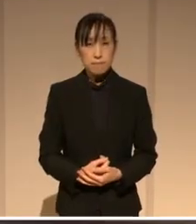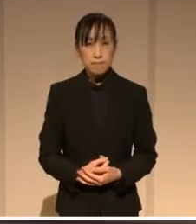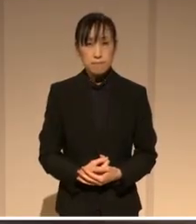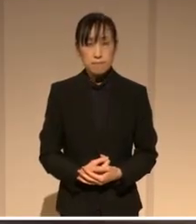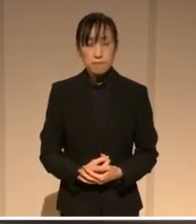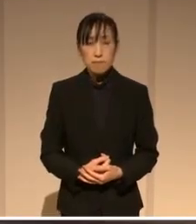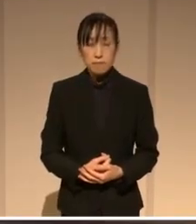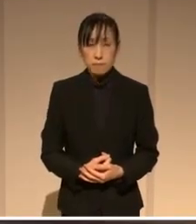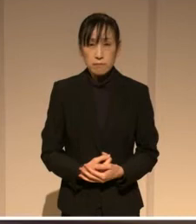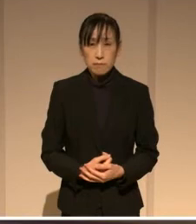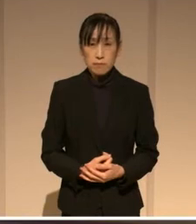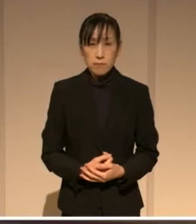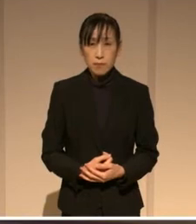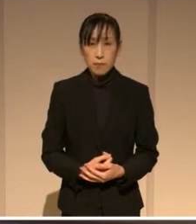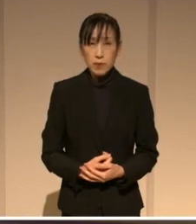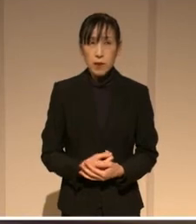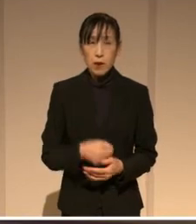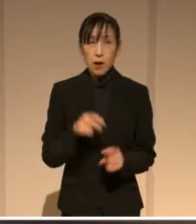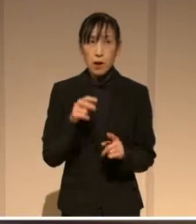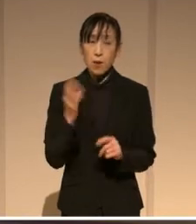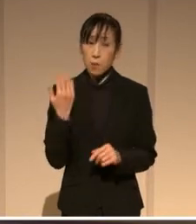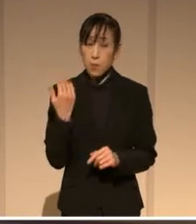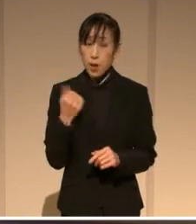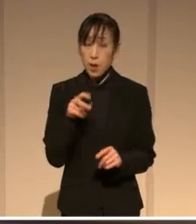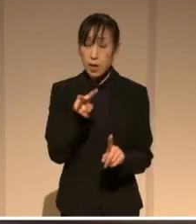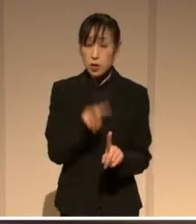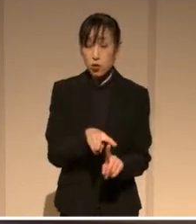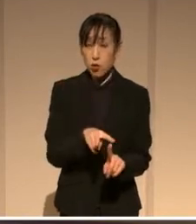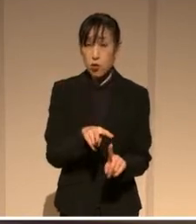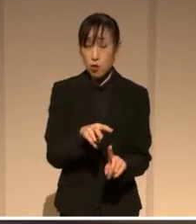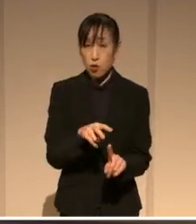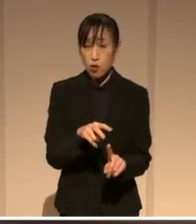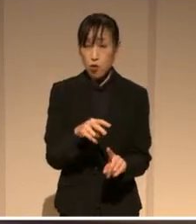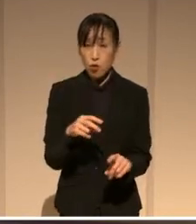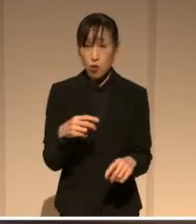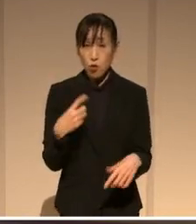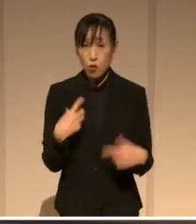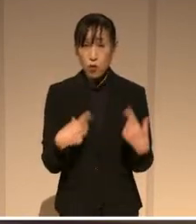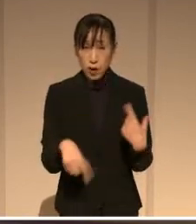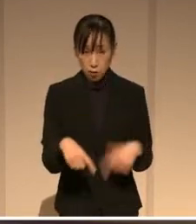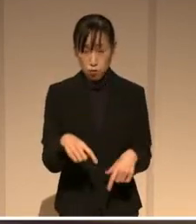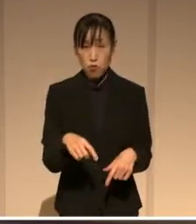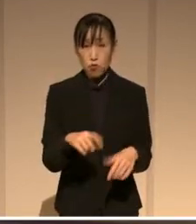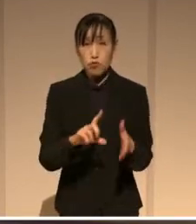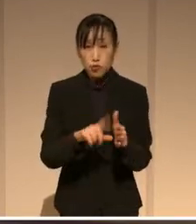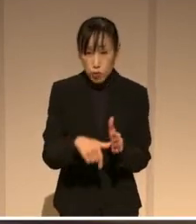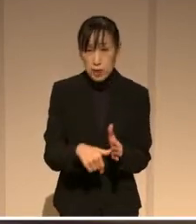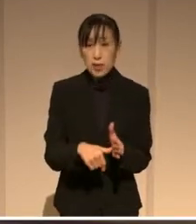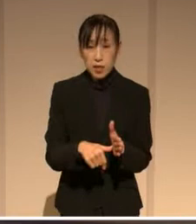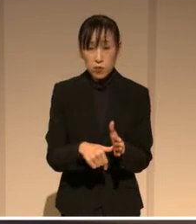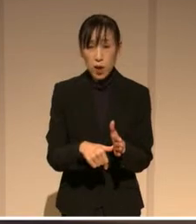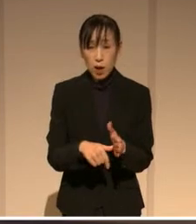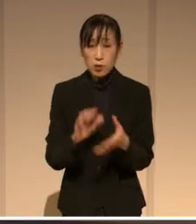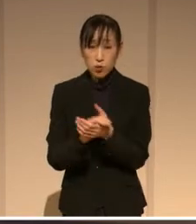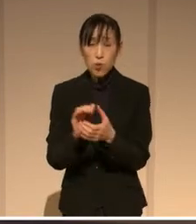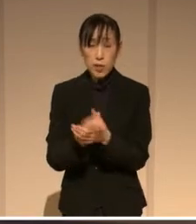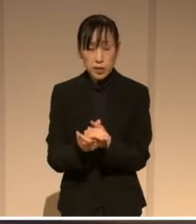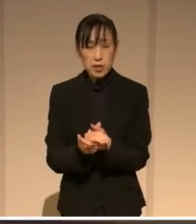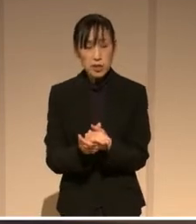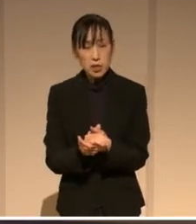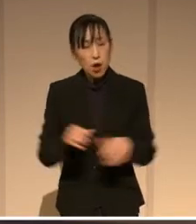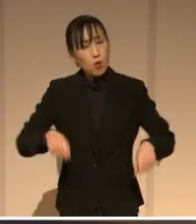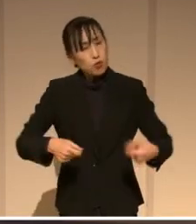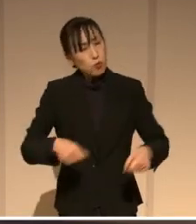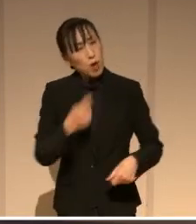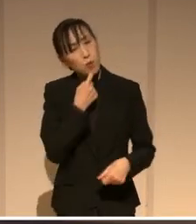みんなに小学校の頃は入りたての1年生とかになんで車椅子なのとか自分の身体やじゃないのと